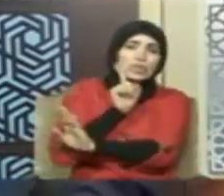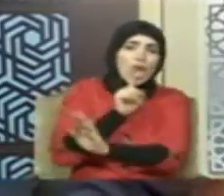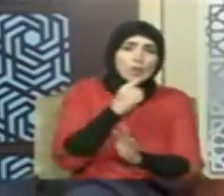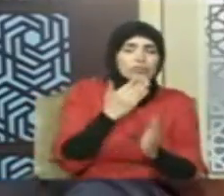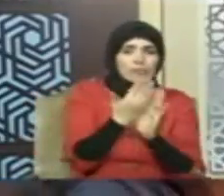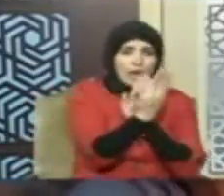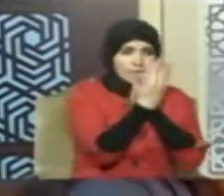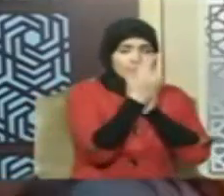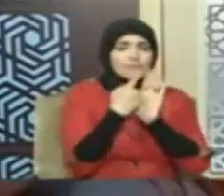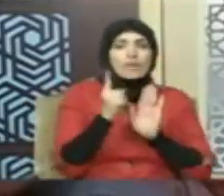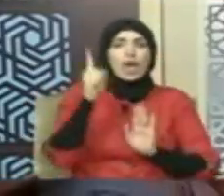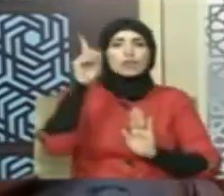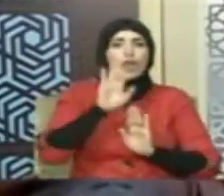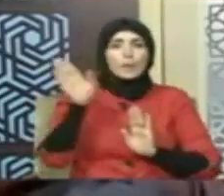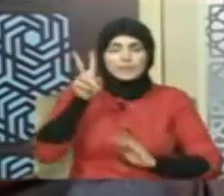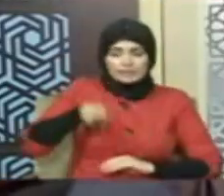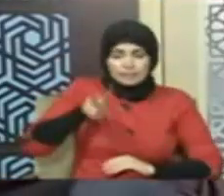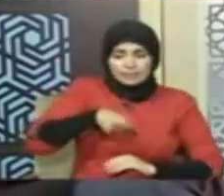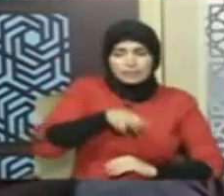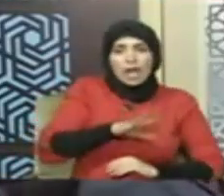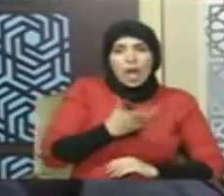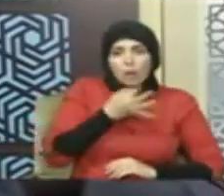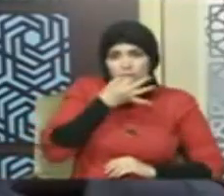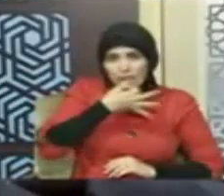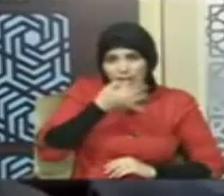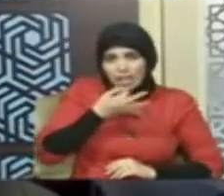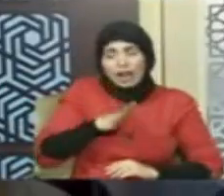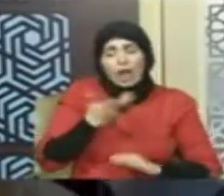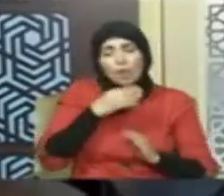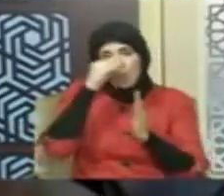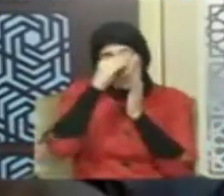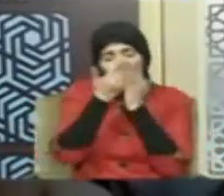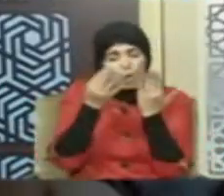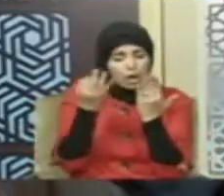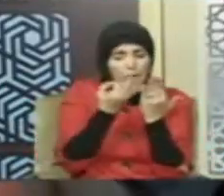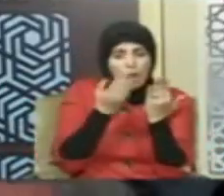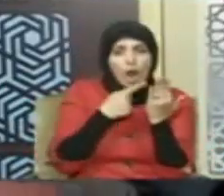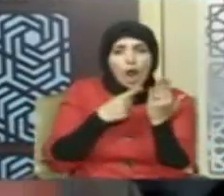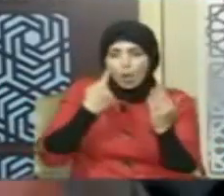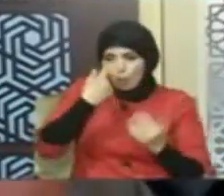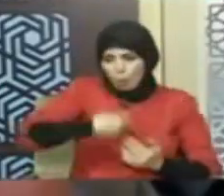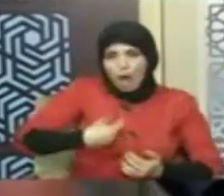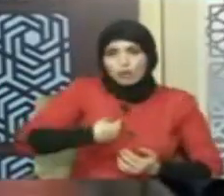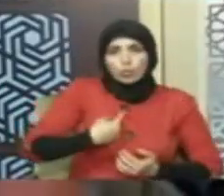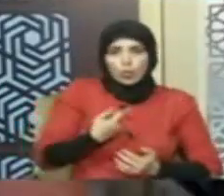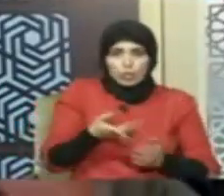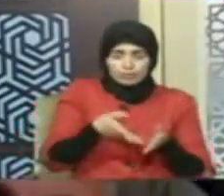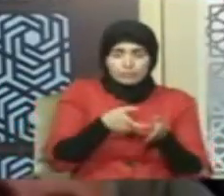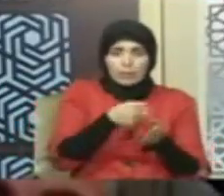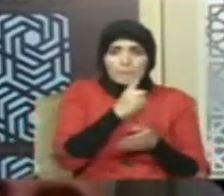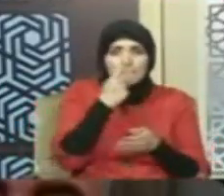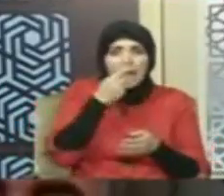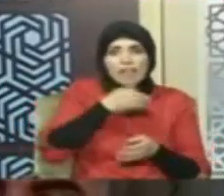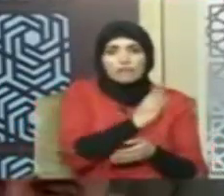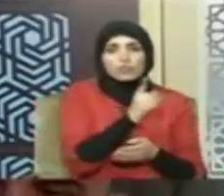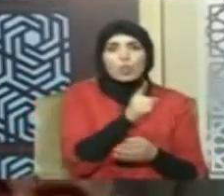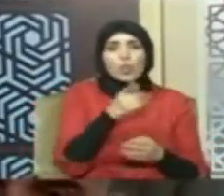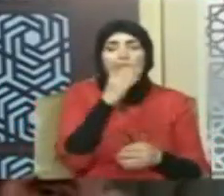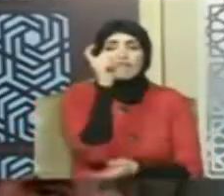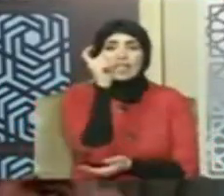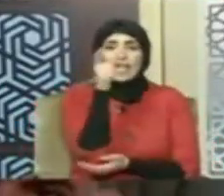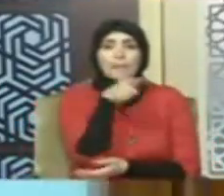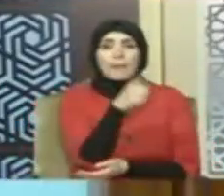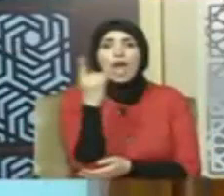ربه قائما أو زاكان أو قارئا للقرآن أو مسبحا، إلى ما كنا نشهده